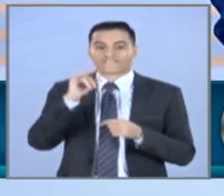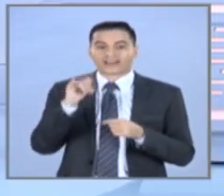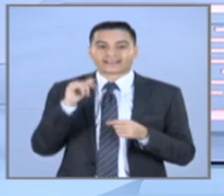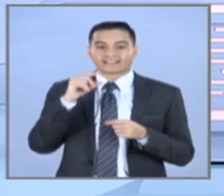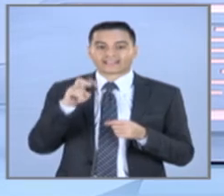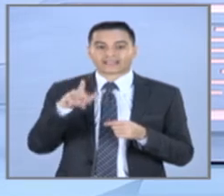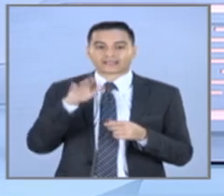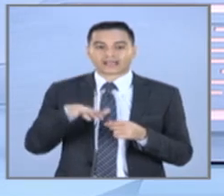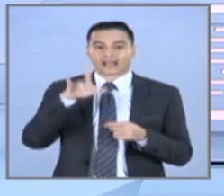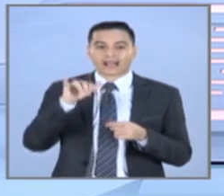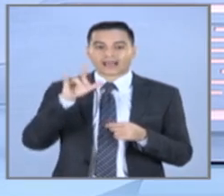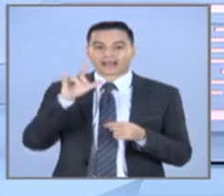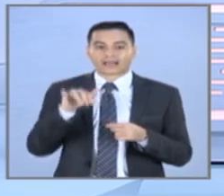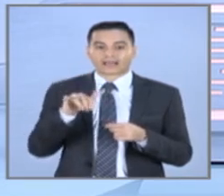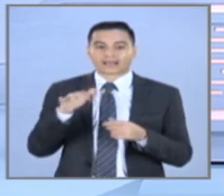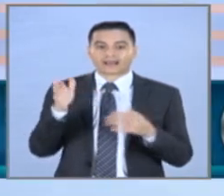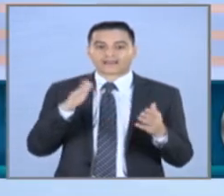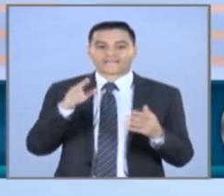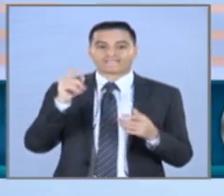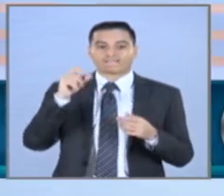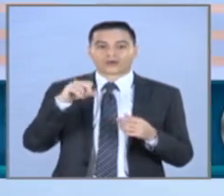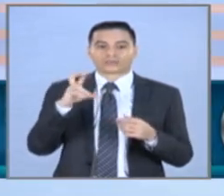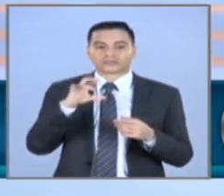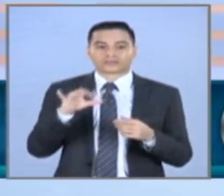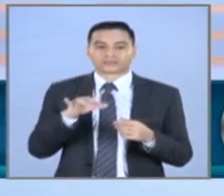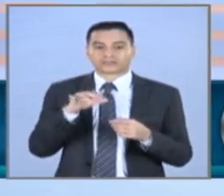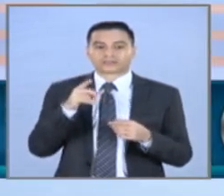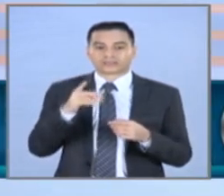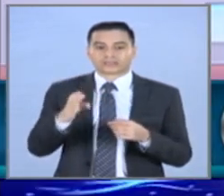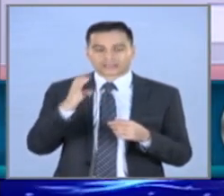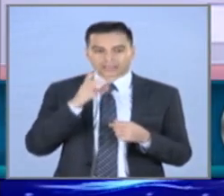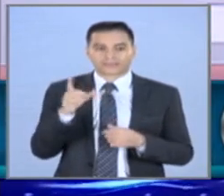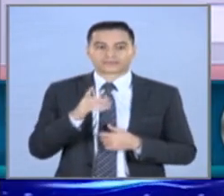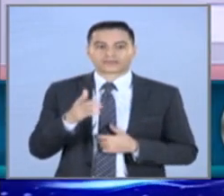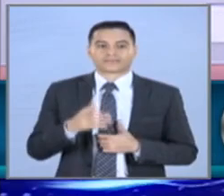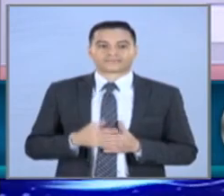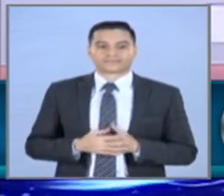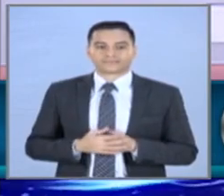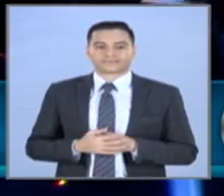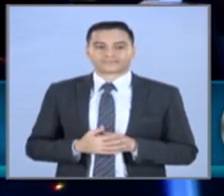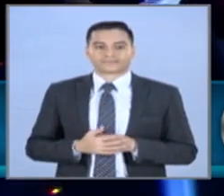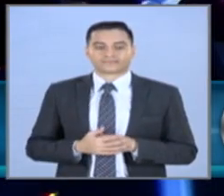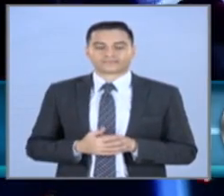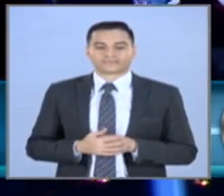إجابتك. ليلى بنت الشاطئ. ليلى فوزي. ليلى فوزي إجابة صحيحة.